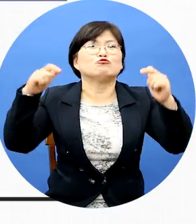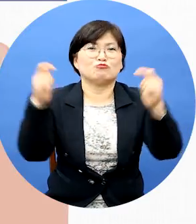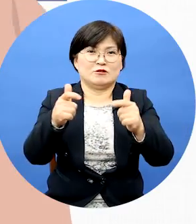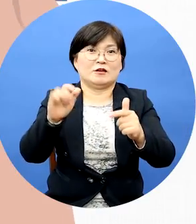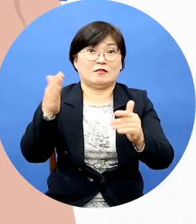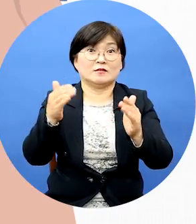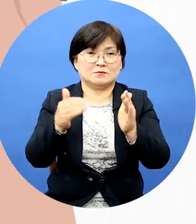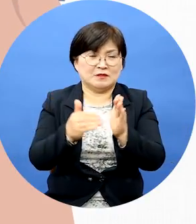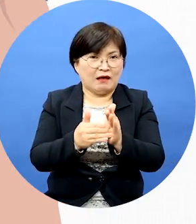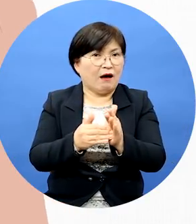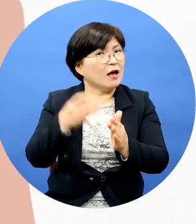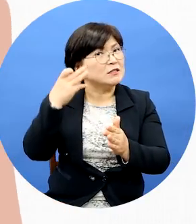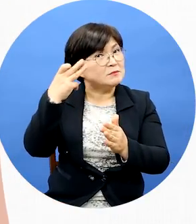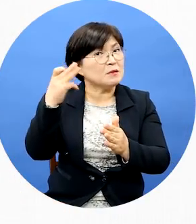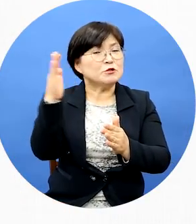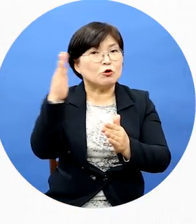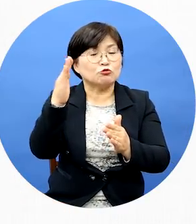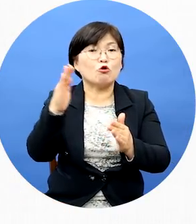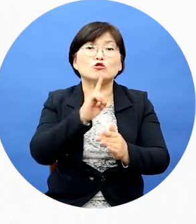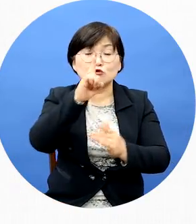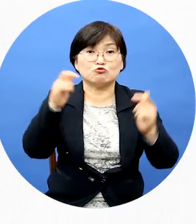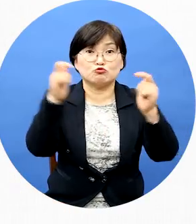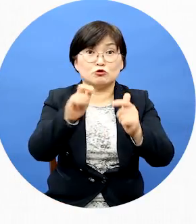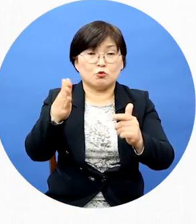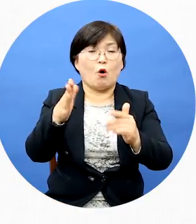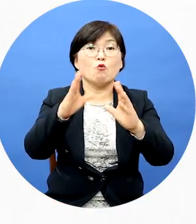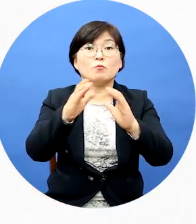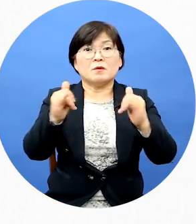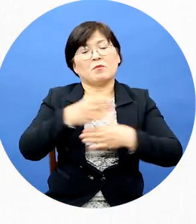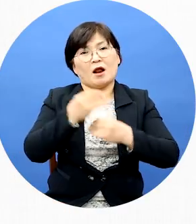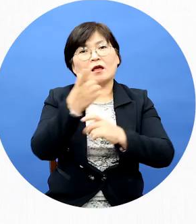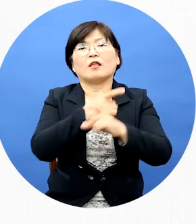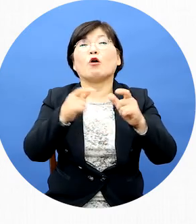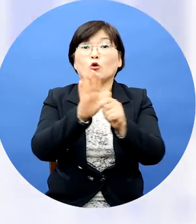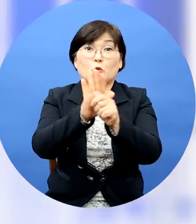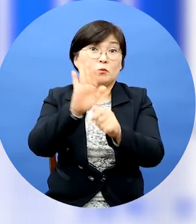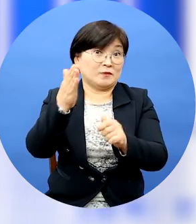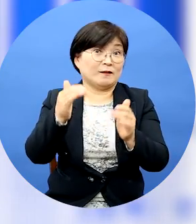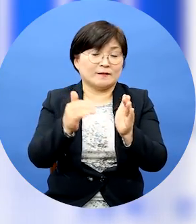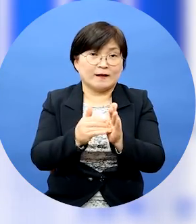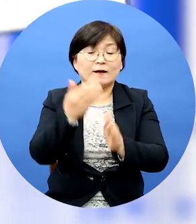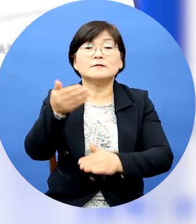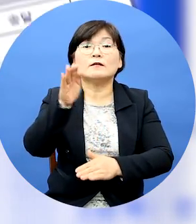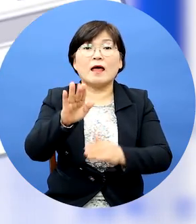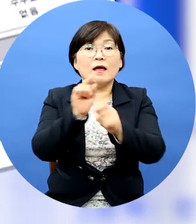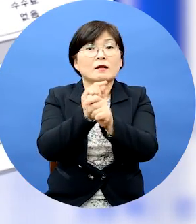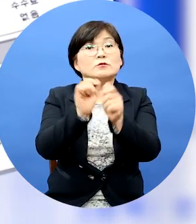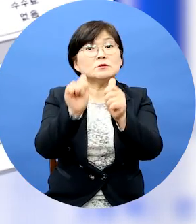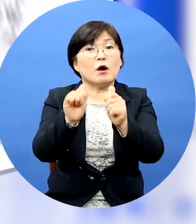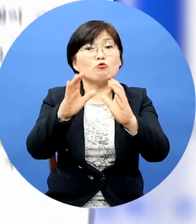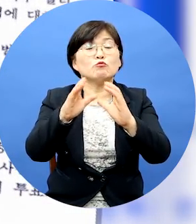줄었습니다. 무려 13일이 단축되며 국민의 편의성을 더한 것입니다. 하지만